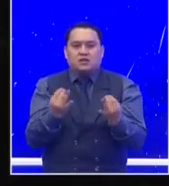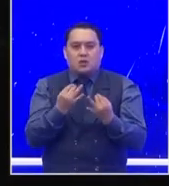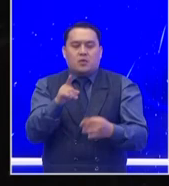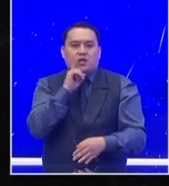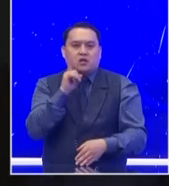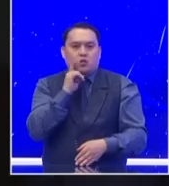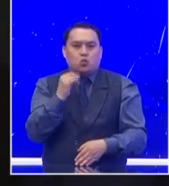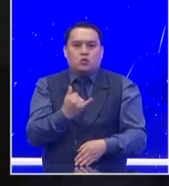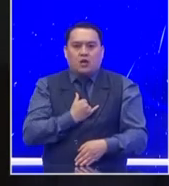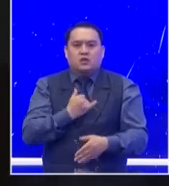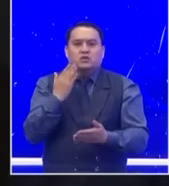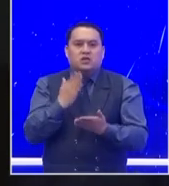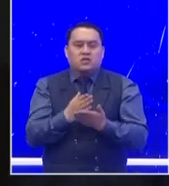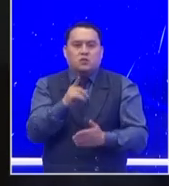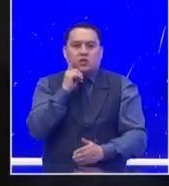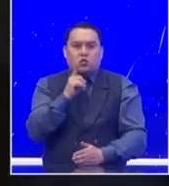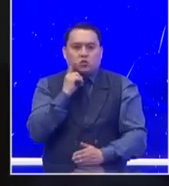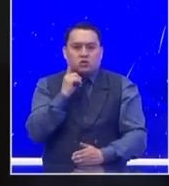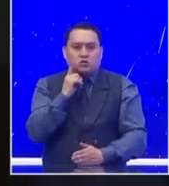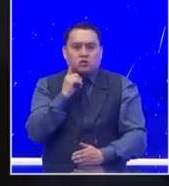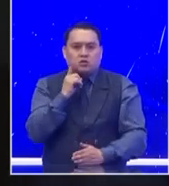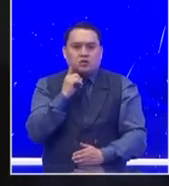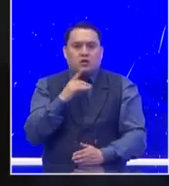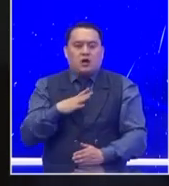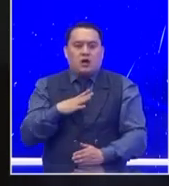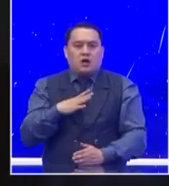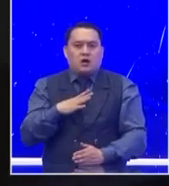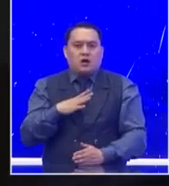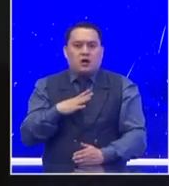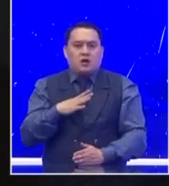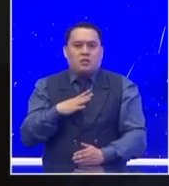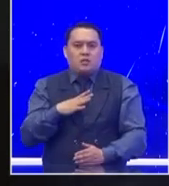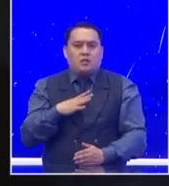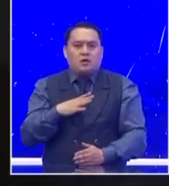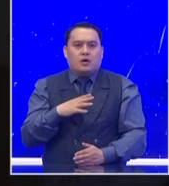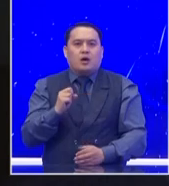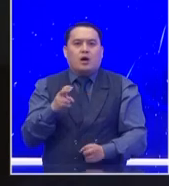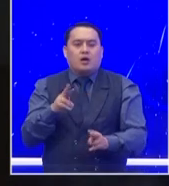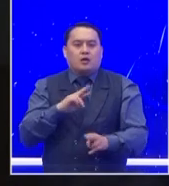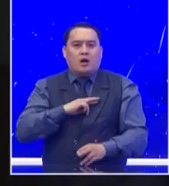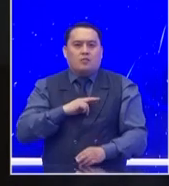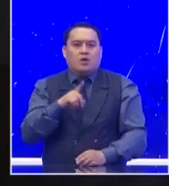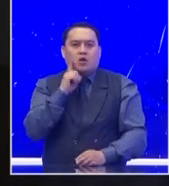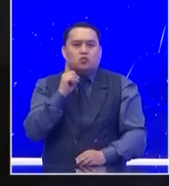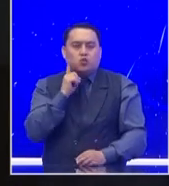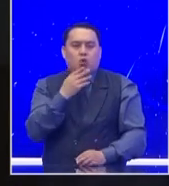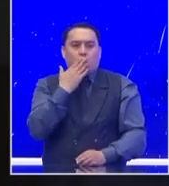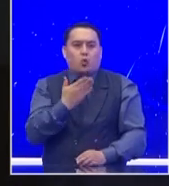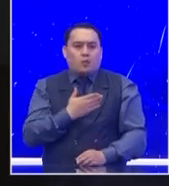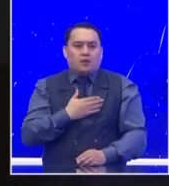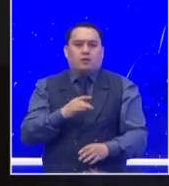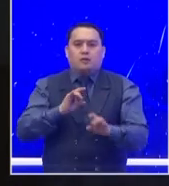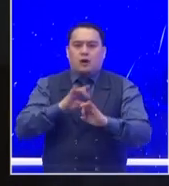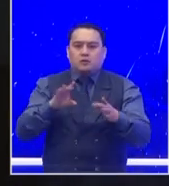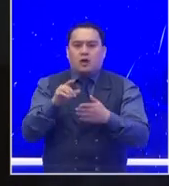молодых. У нас сейчас молодежь такая стала, знаете, вот не такие, как я, да, молодые, еще моложе, они любят